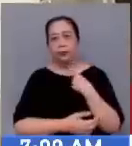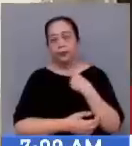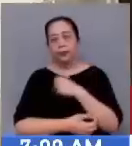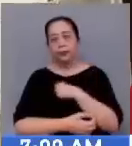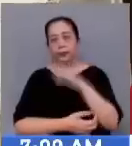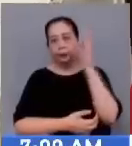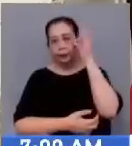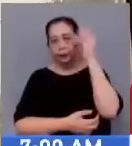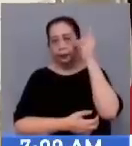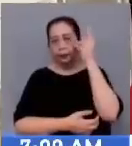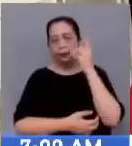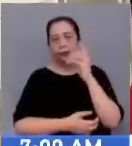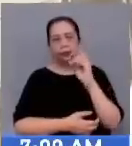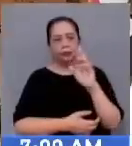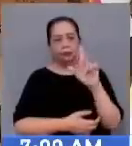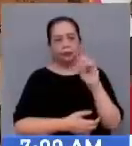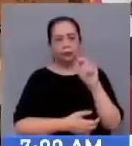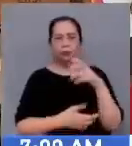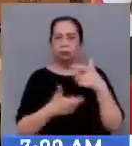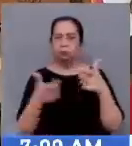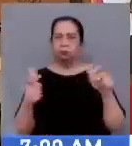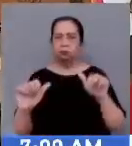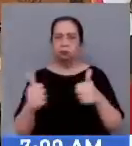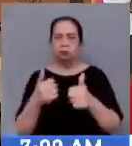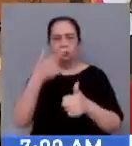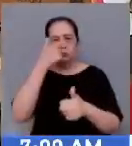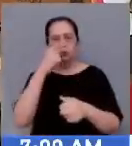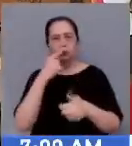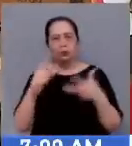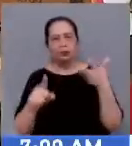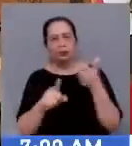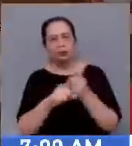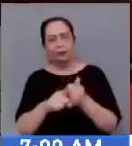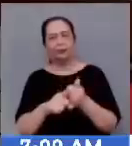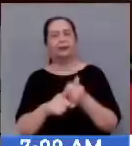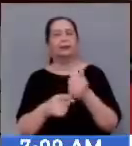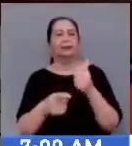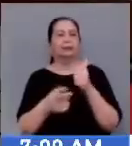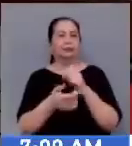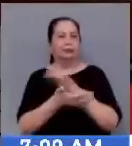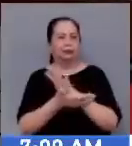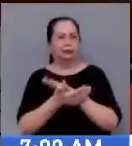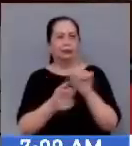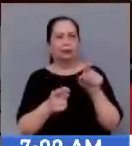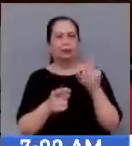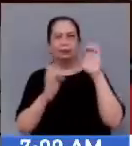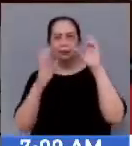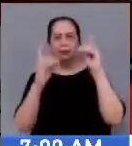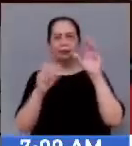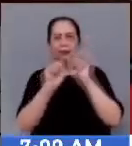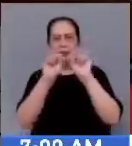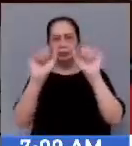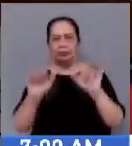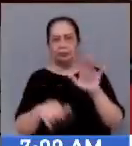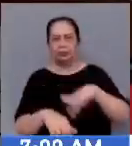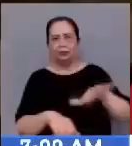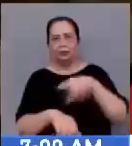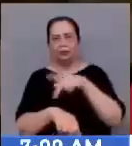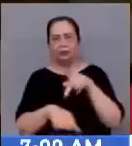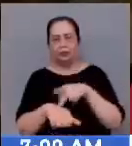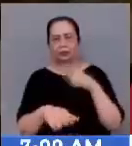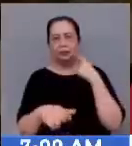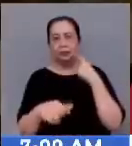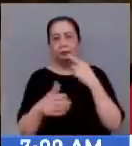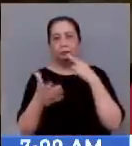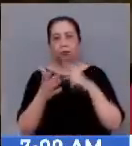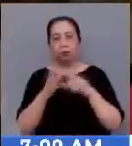malaking hamon na nga harapin ni Duterte dahil labis na naapektuhan ng pandemic ang estado ng edukasyon sa bansa. Binanggit niya ang report ng World Bank